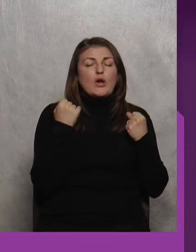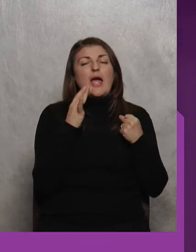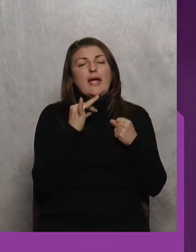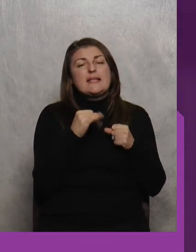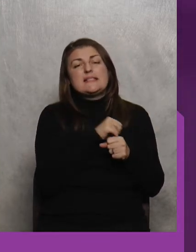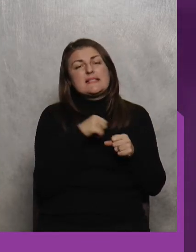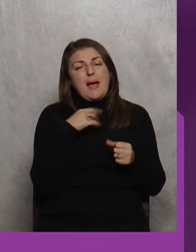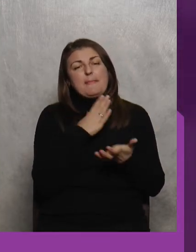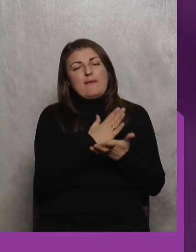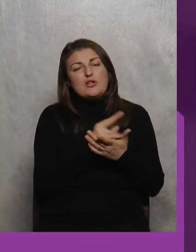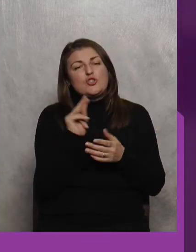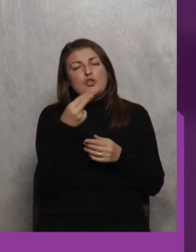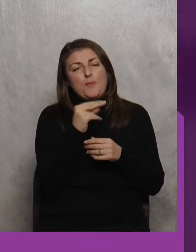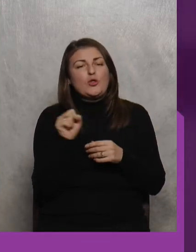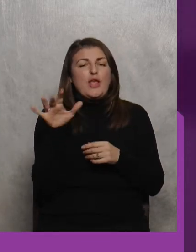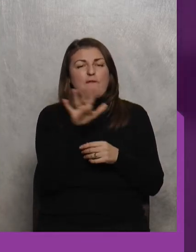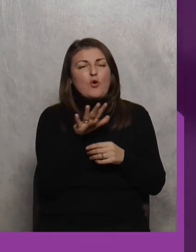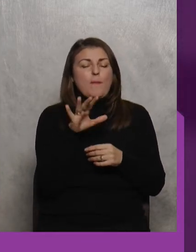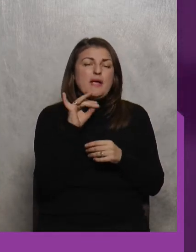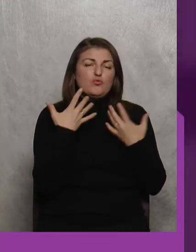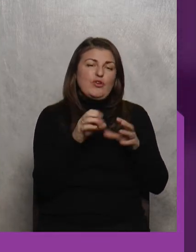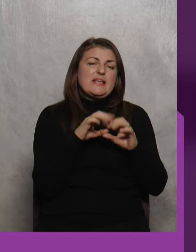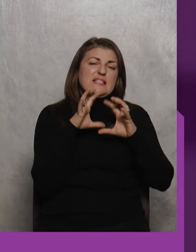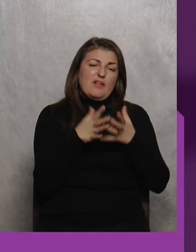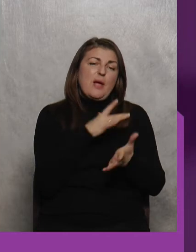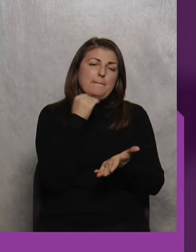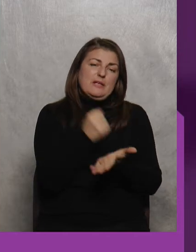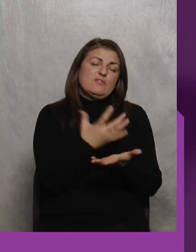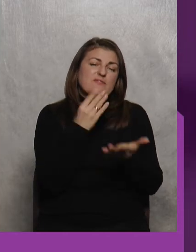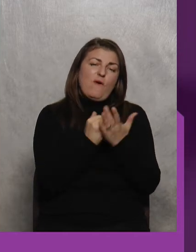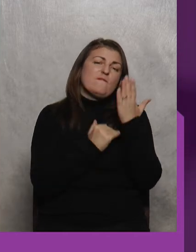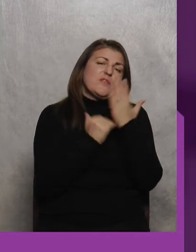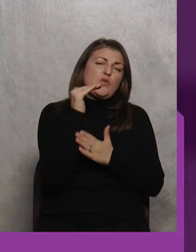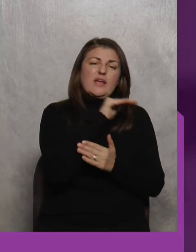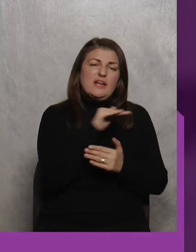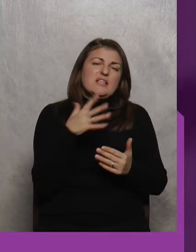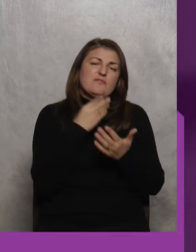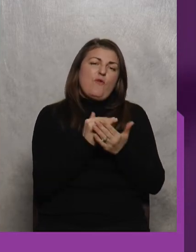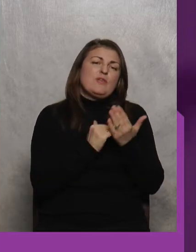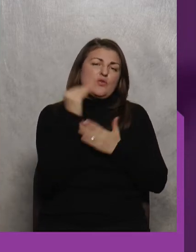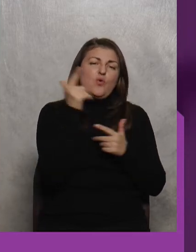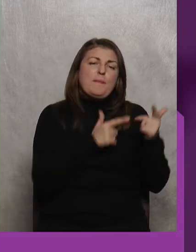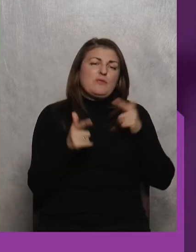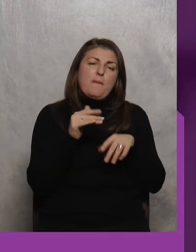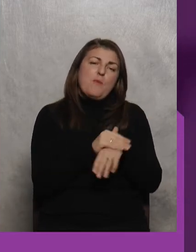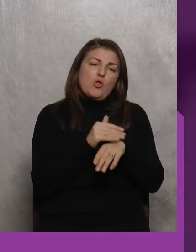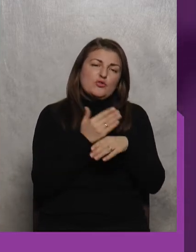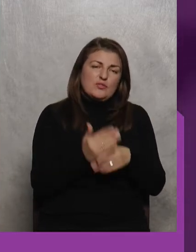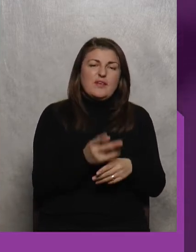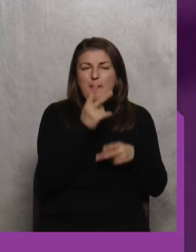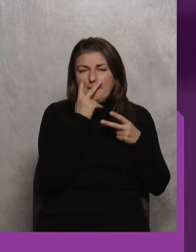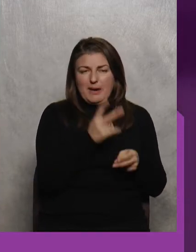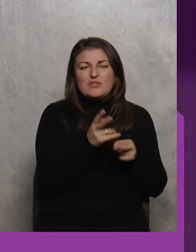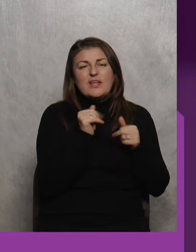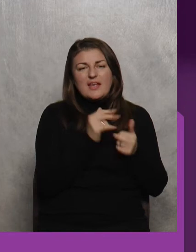і сам являється чемпіоном Європи і вже і світу, і підтверджує свої високі рівень і високу підготовку. Молодчина. Ну, бачите,